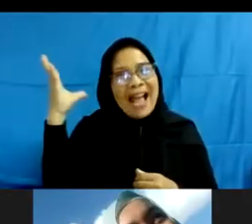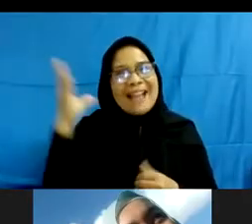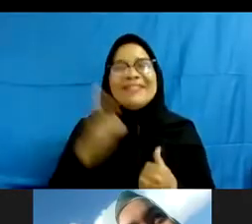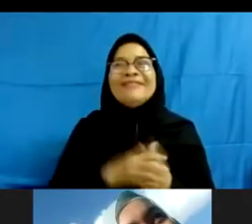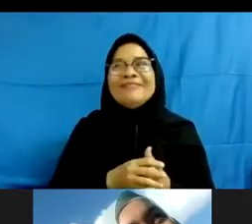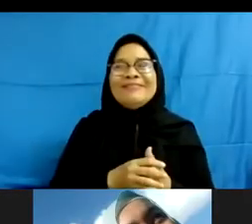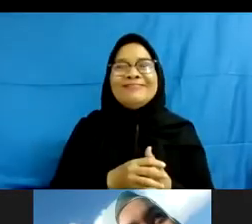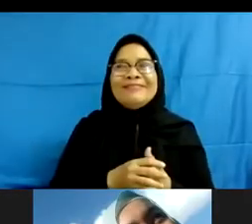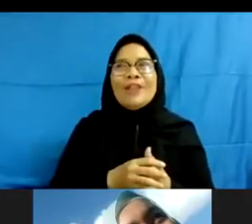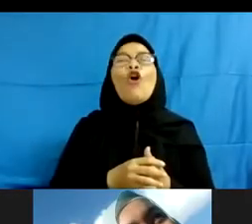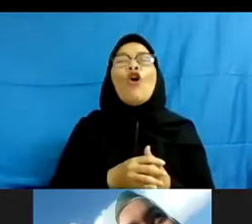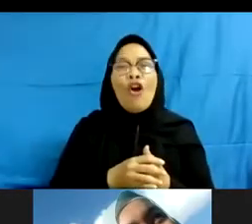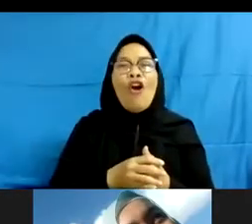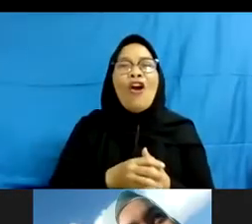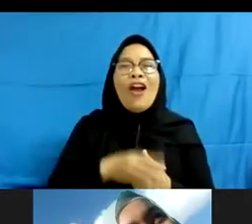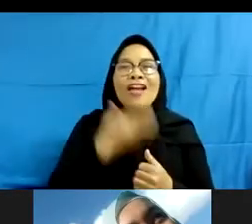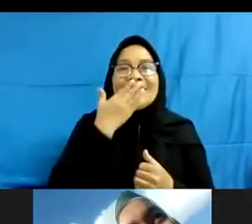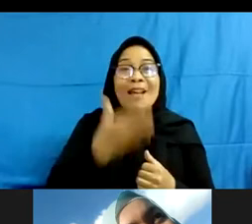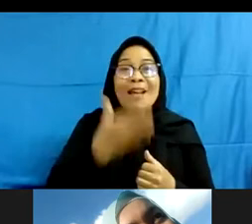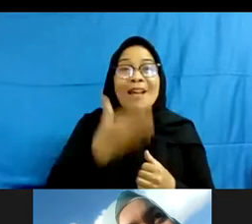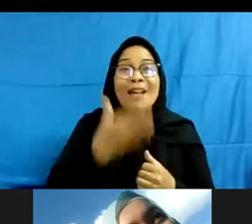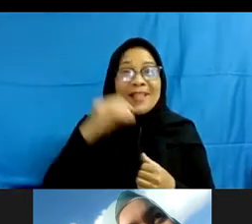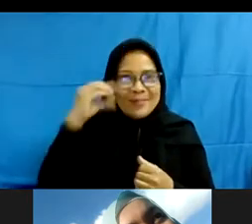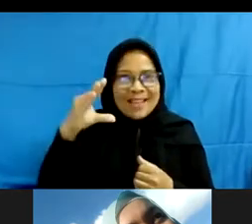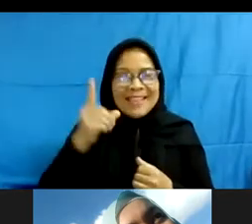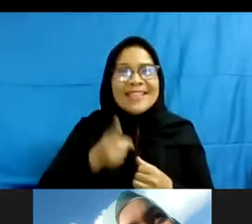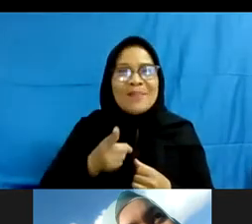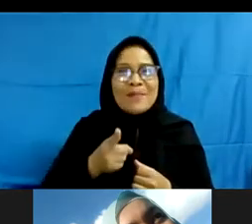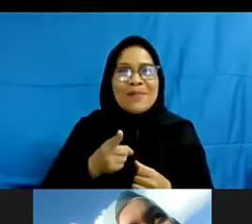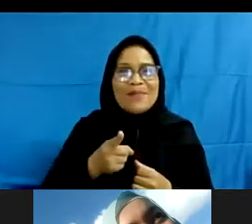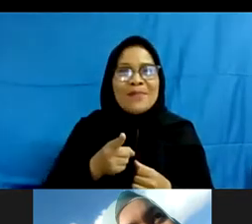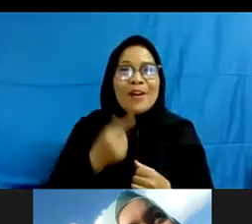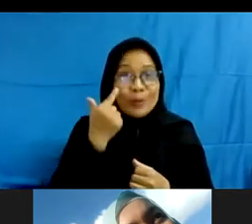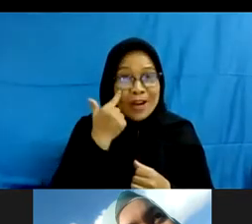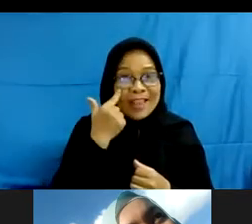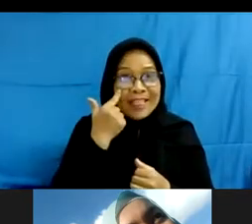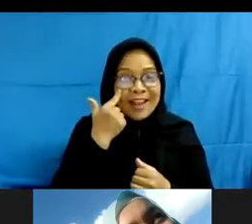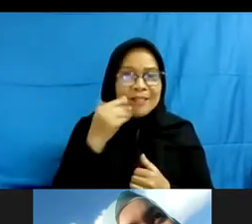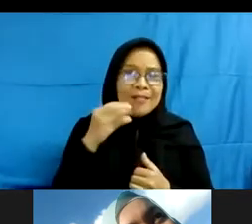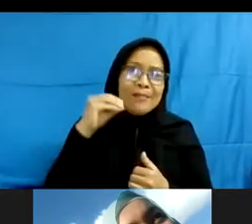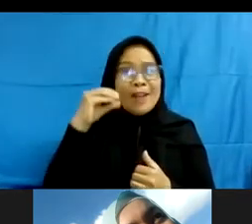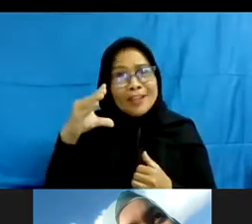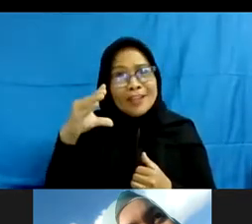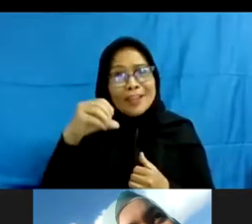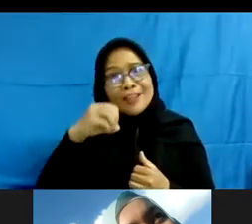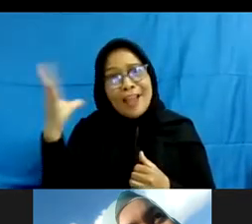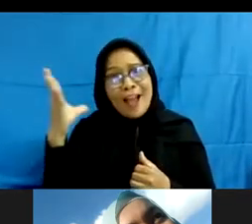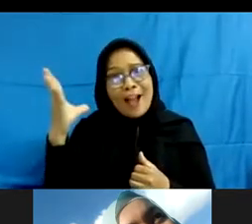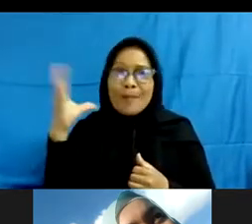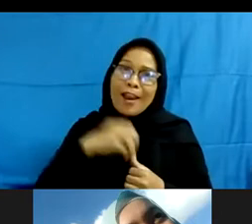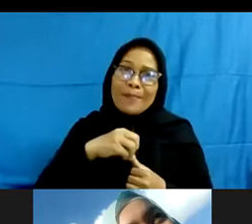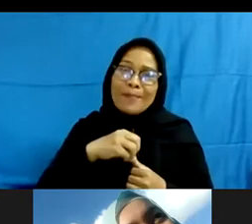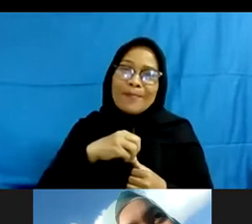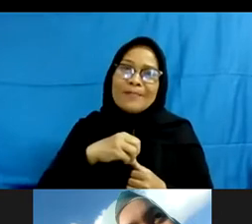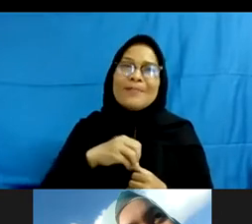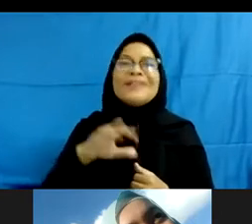Selamat pagi aja deh ya kalau buat saya, karena kita kan mau pagi, siang, malam sama aja, gelap-gelap juga ya. Jadi mendingan semangat pagi aja